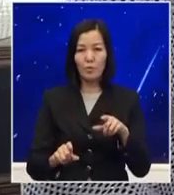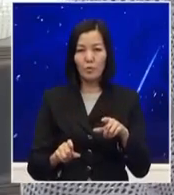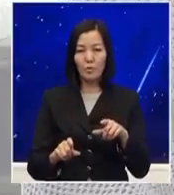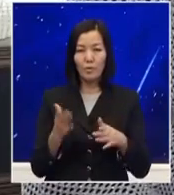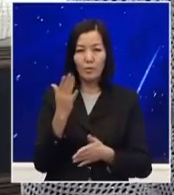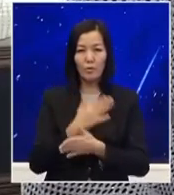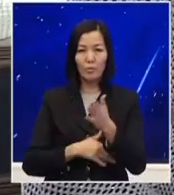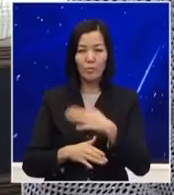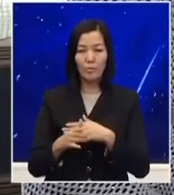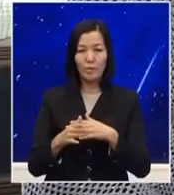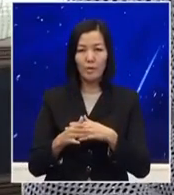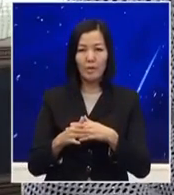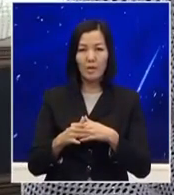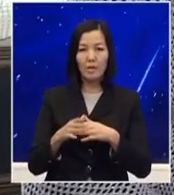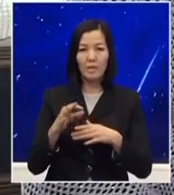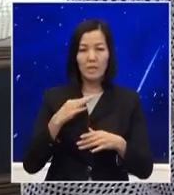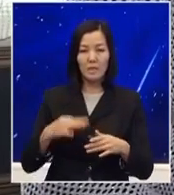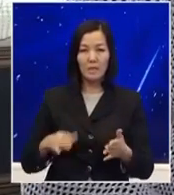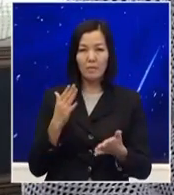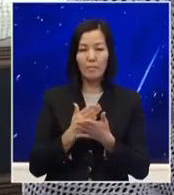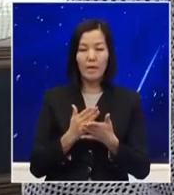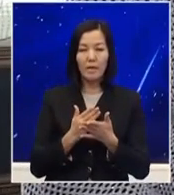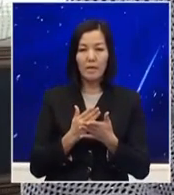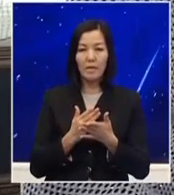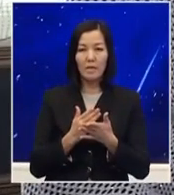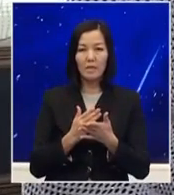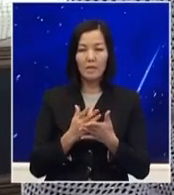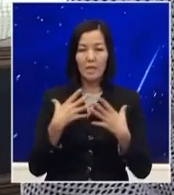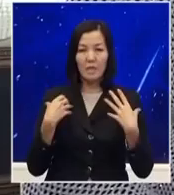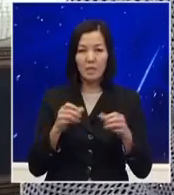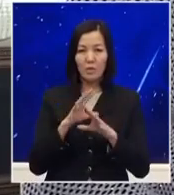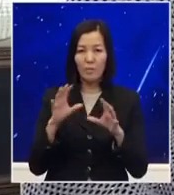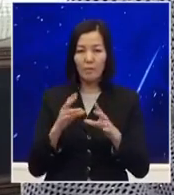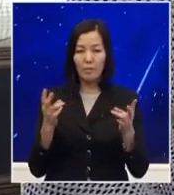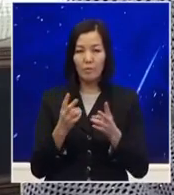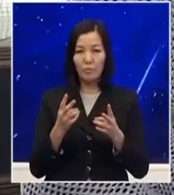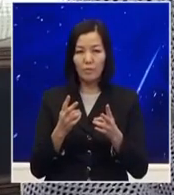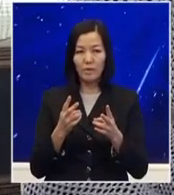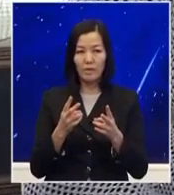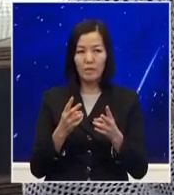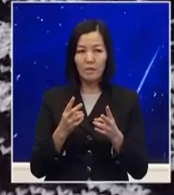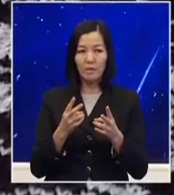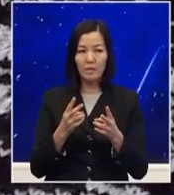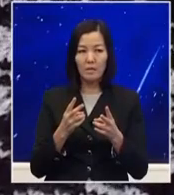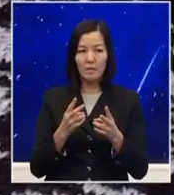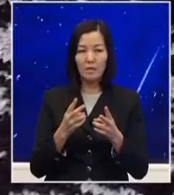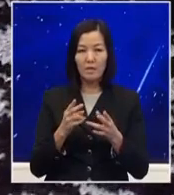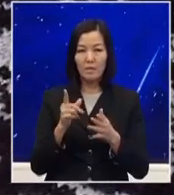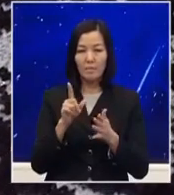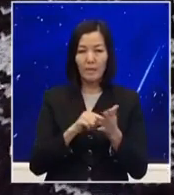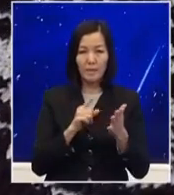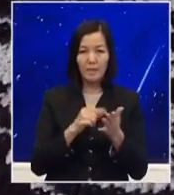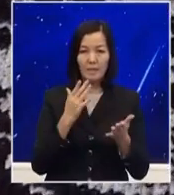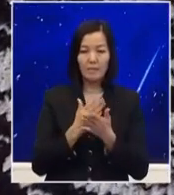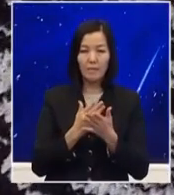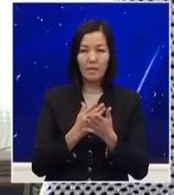қараймын. Жұмыс жоқ. Жұмыс деген күнде де баламды қараймын. Сол баланың бір азық ақшасы бар, соны аламыз.